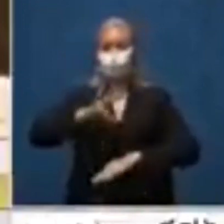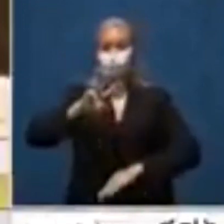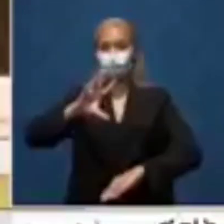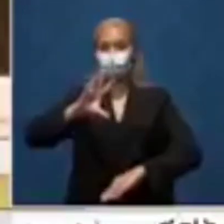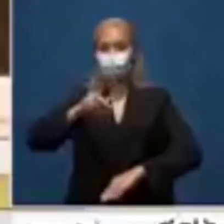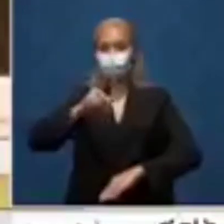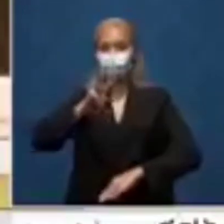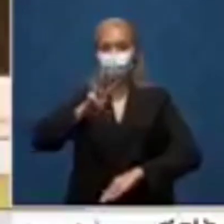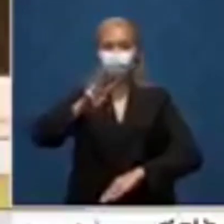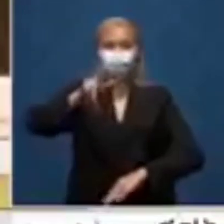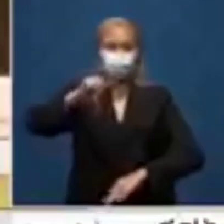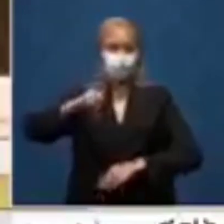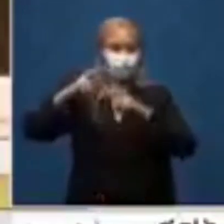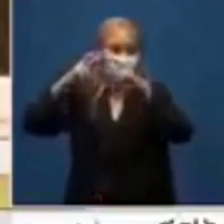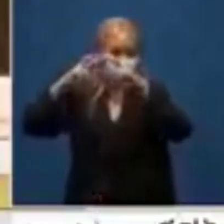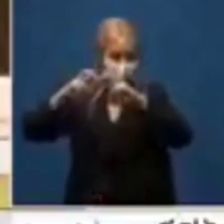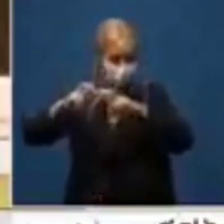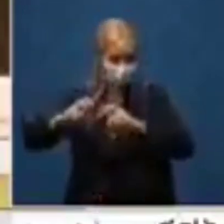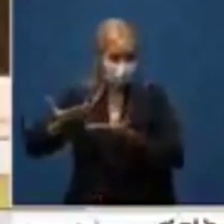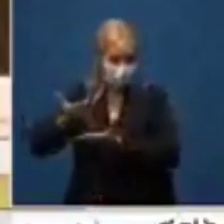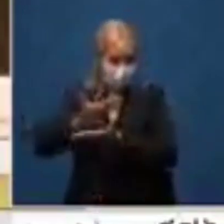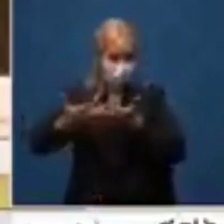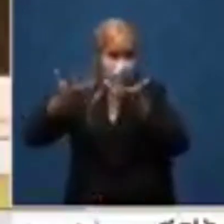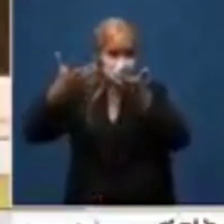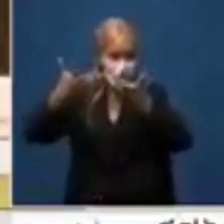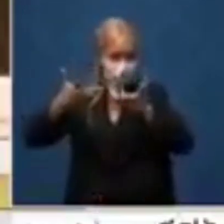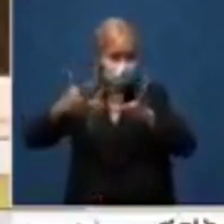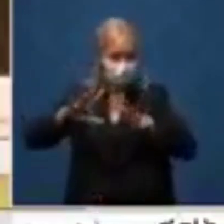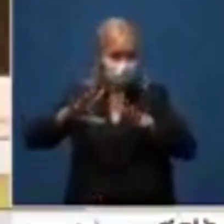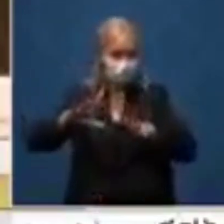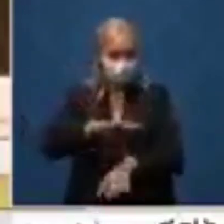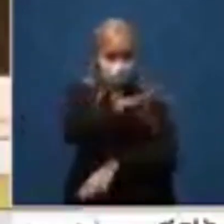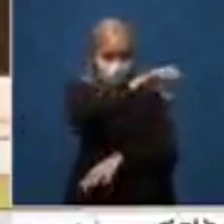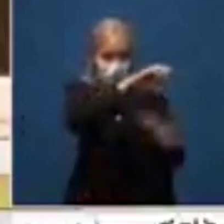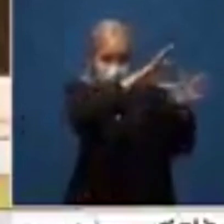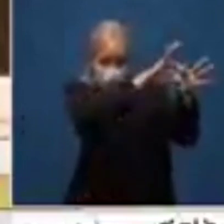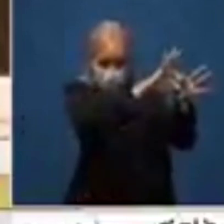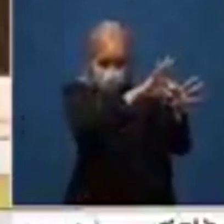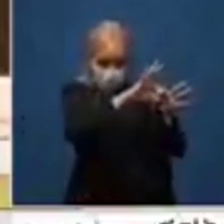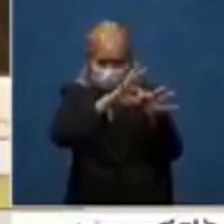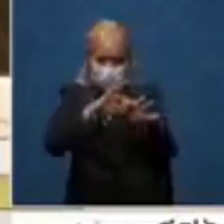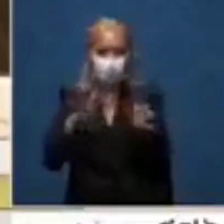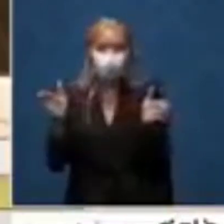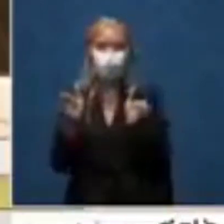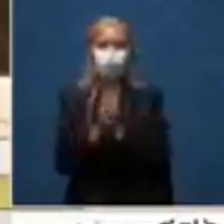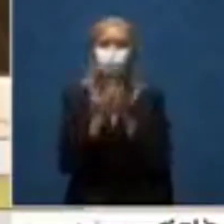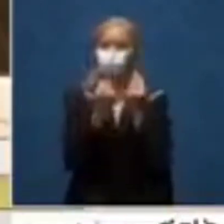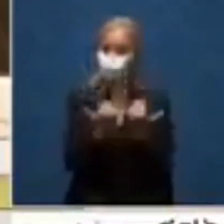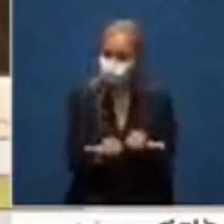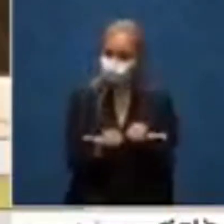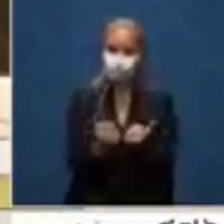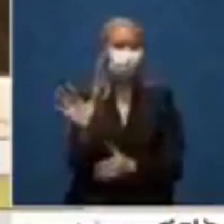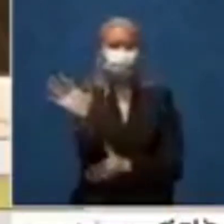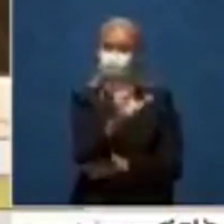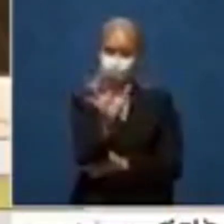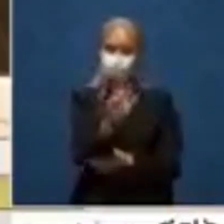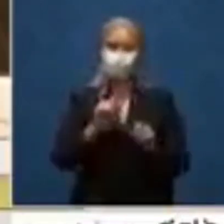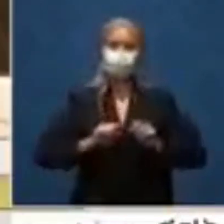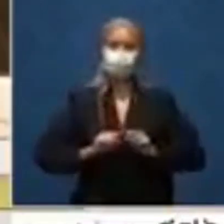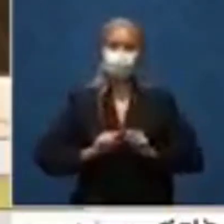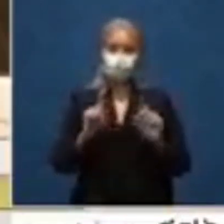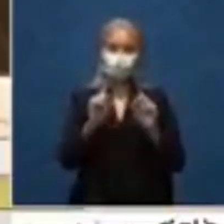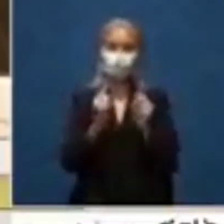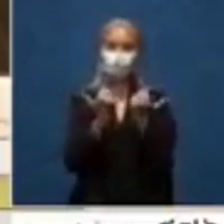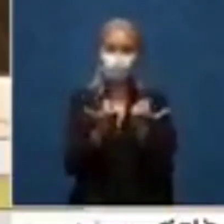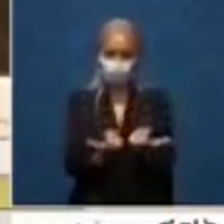แล้วฉะนั้นขอความกรุณาว่าอย่าได้เอามารวมกันกับวันนี้นะครับแต่วันนี้คือท่านอมรัตน์ได้ใช้เวล